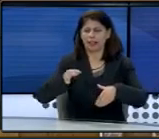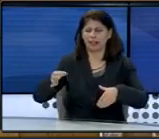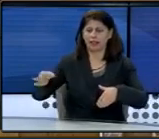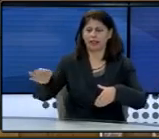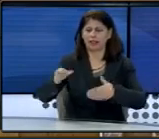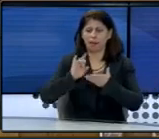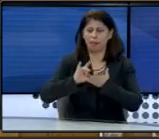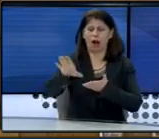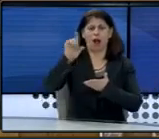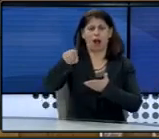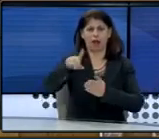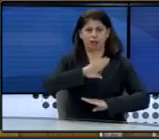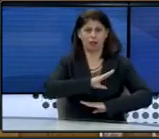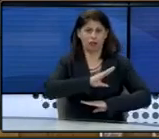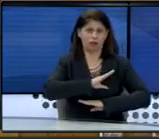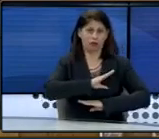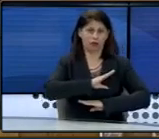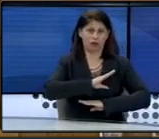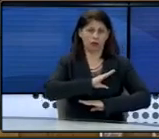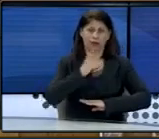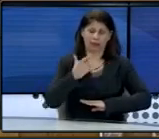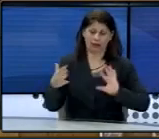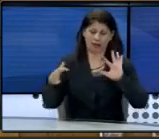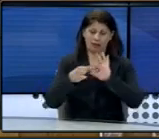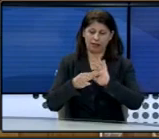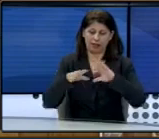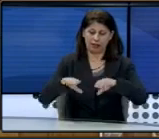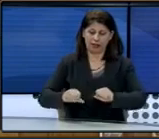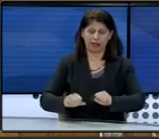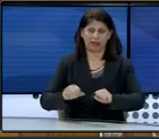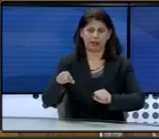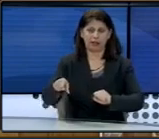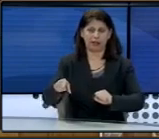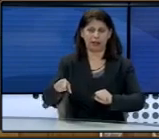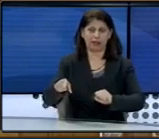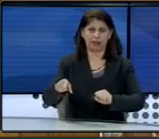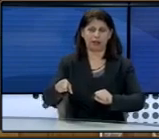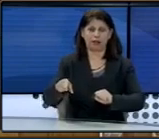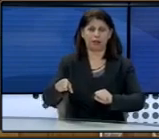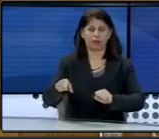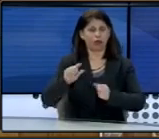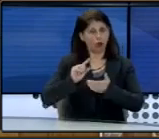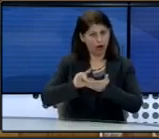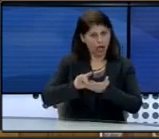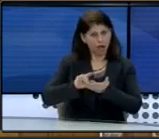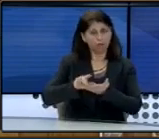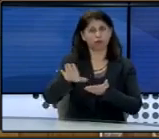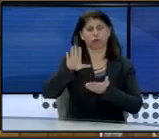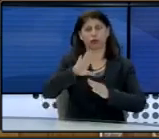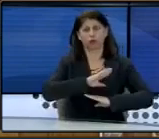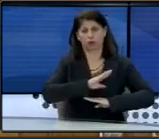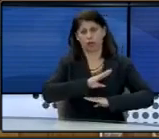στο Αιγαίο ή τη διασύνδεση κυριαρχίας με την αποστρατικοποίηση.